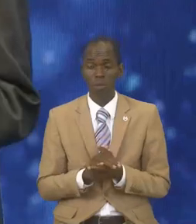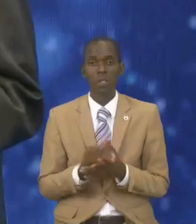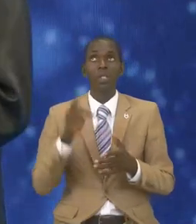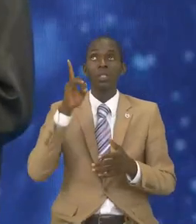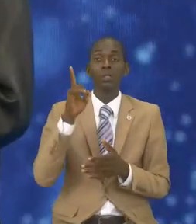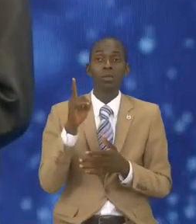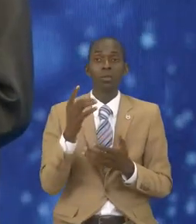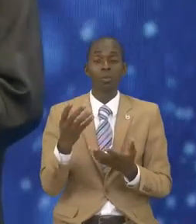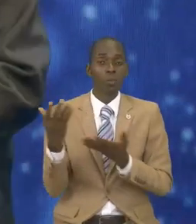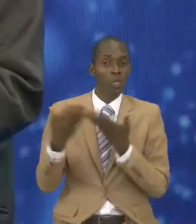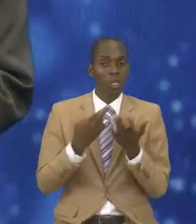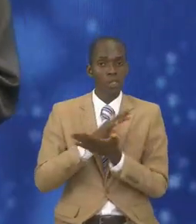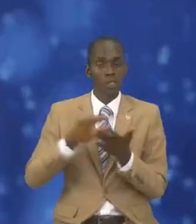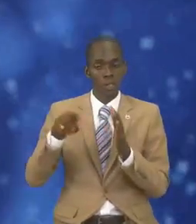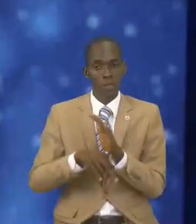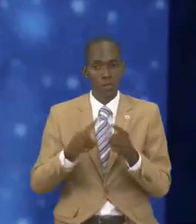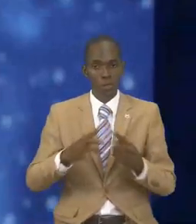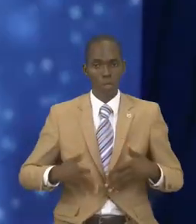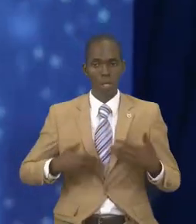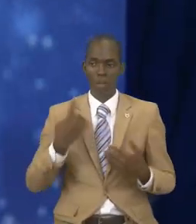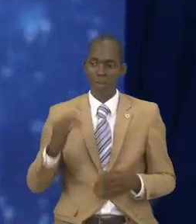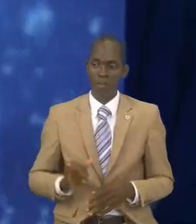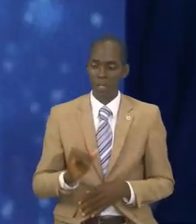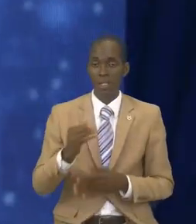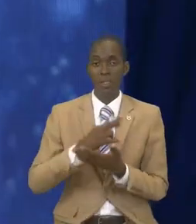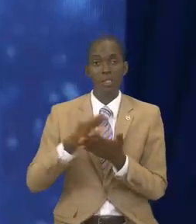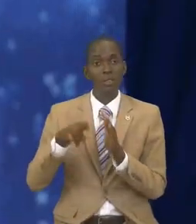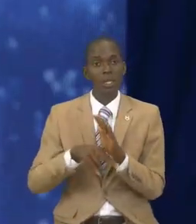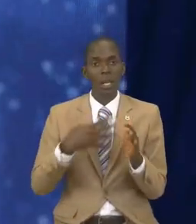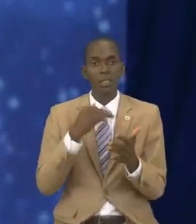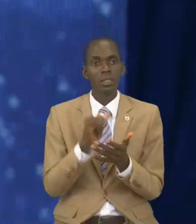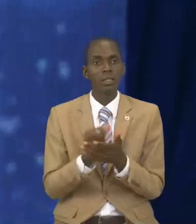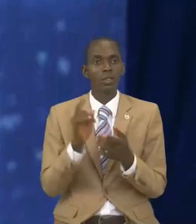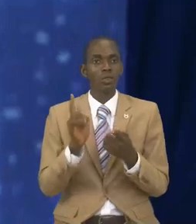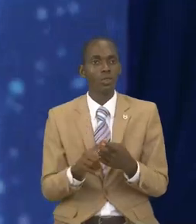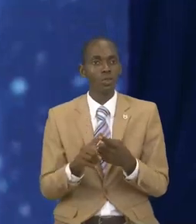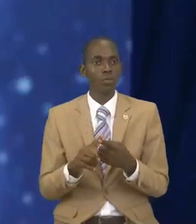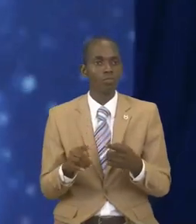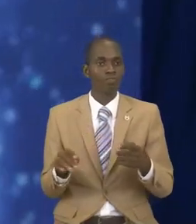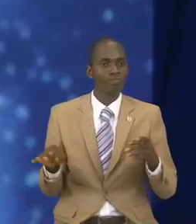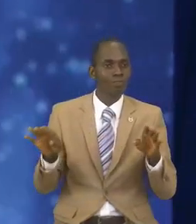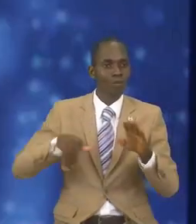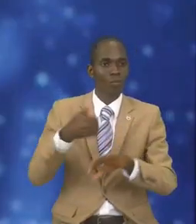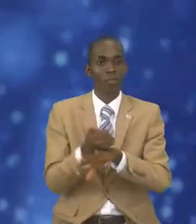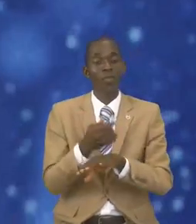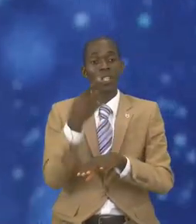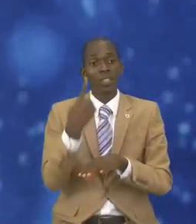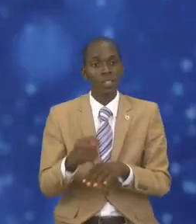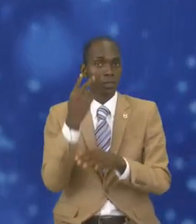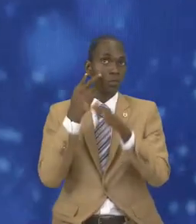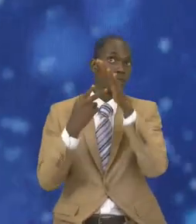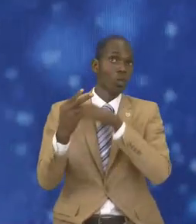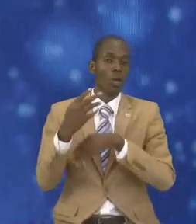Il envoie la justice dans ta vie, la justice éternelle. Et ensuite, il dit, pour sceller la vision et la